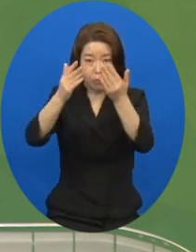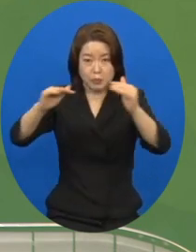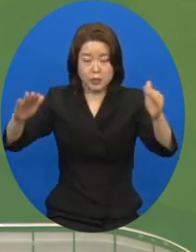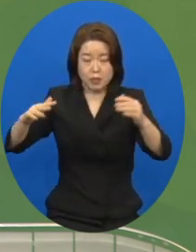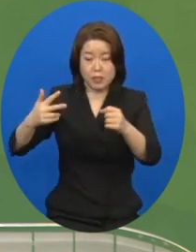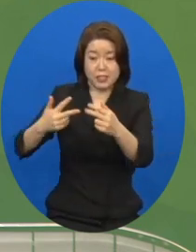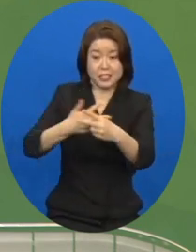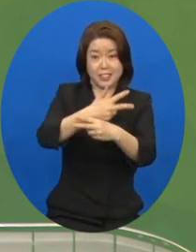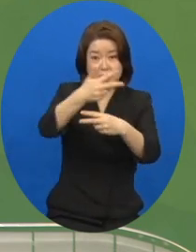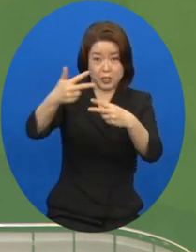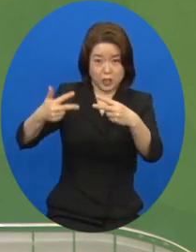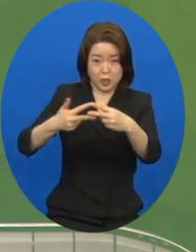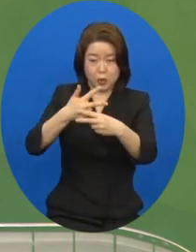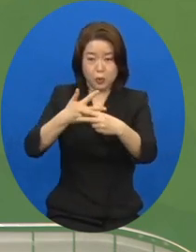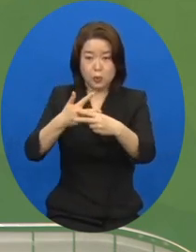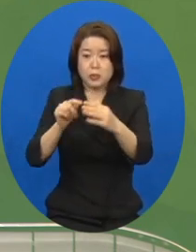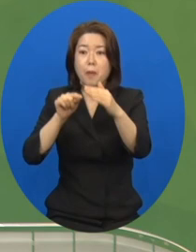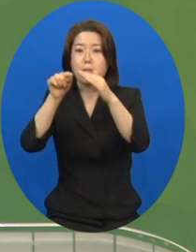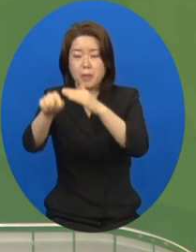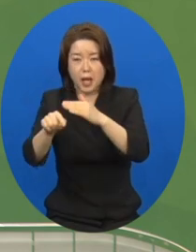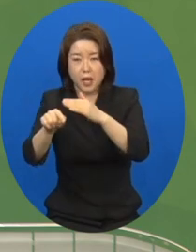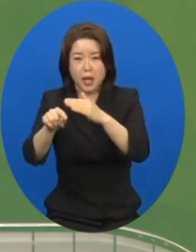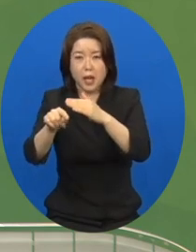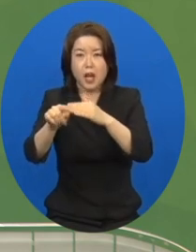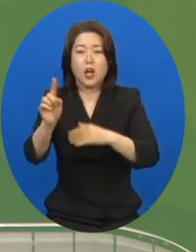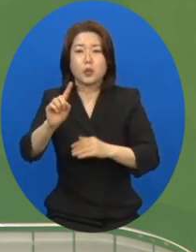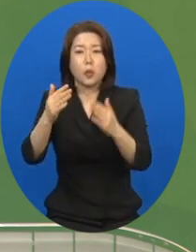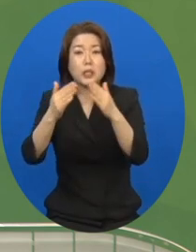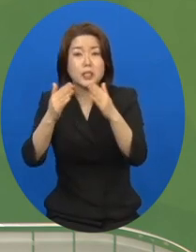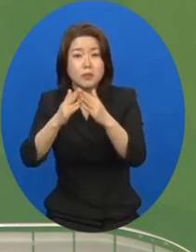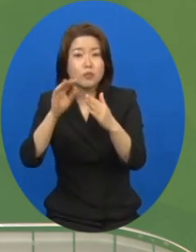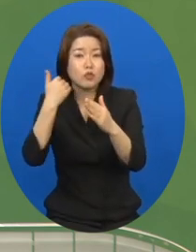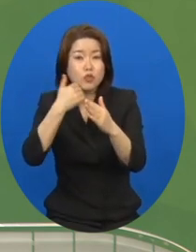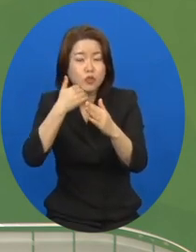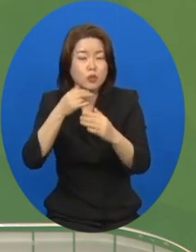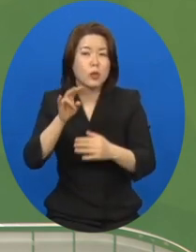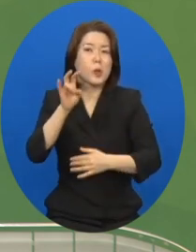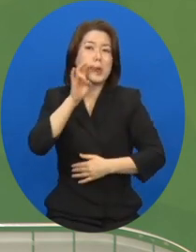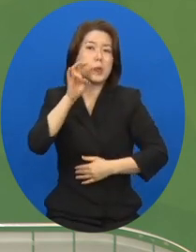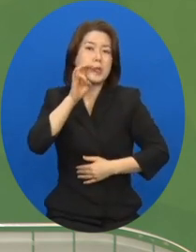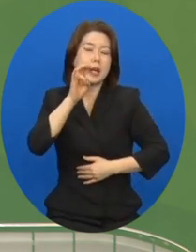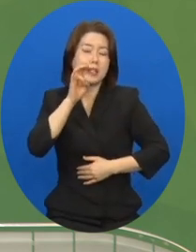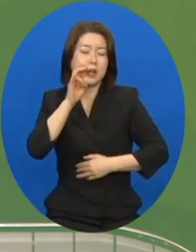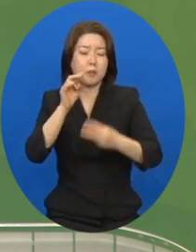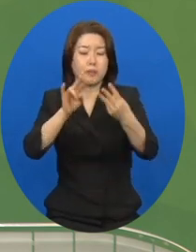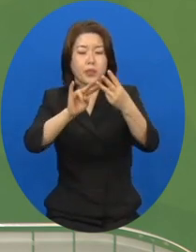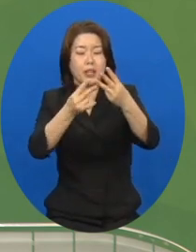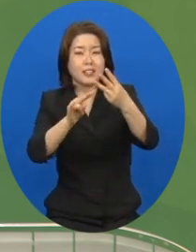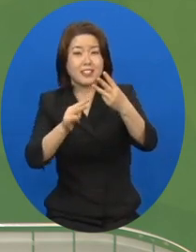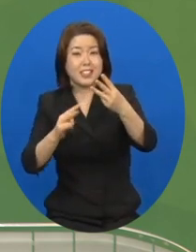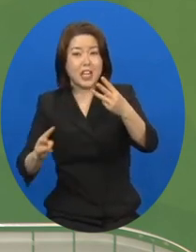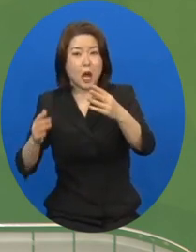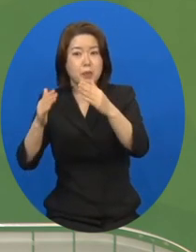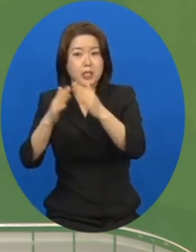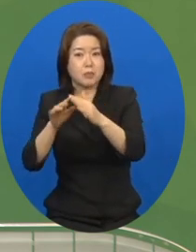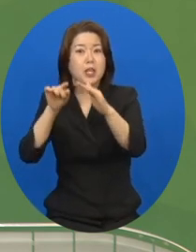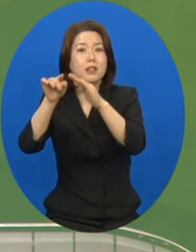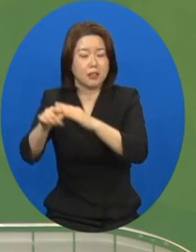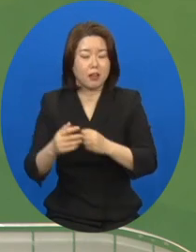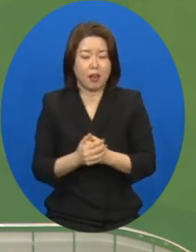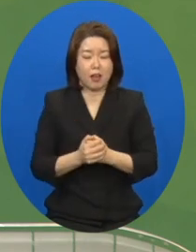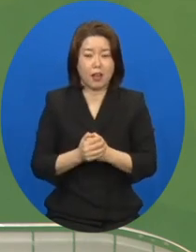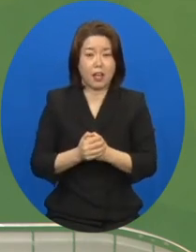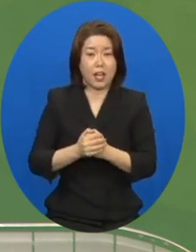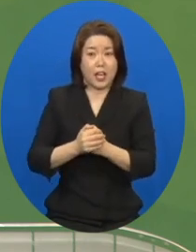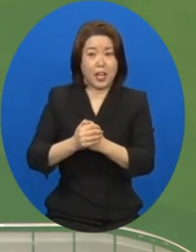그 창녀 라합의 집에 들어가요. 그 집이 성벽에 있었기